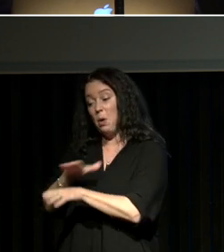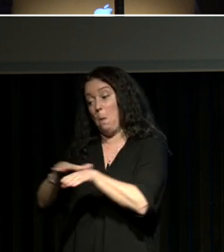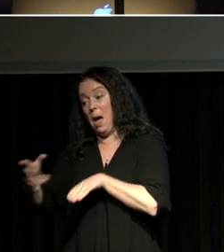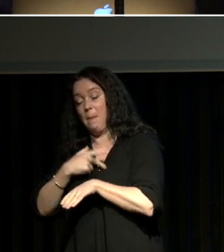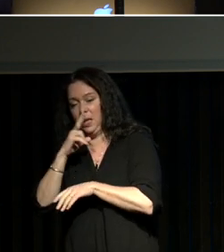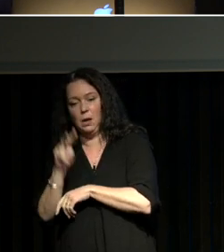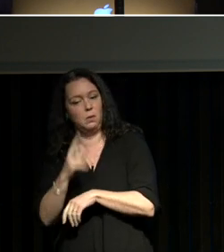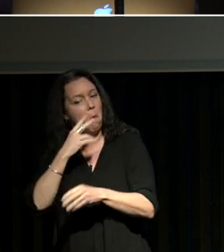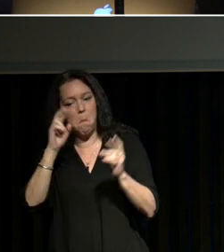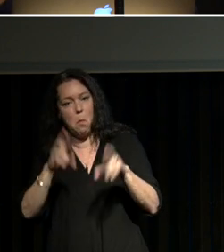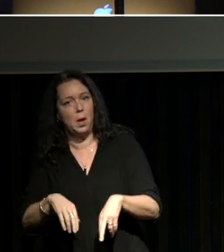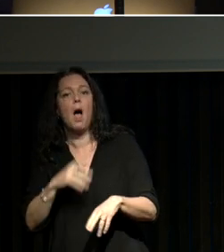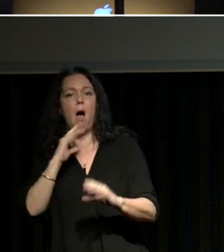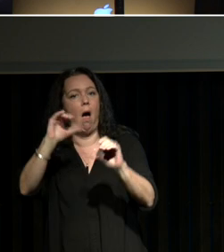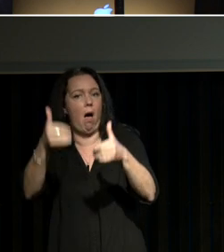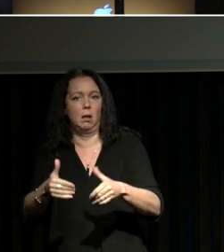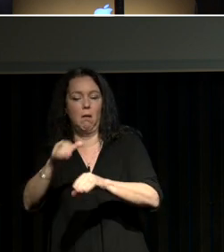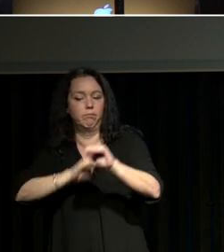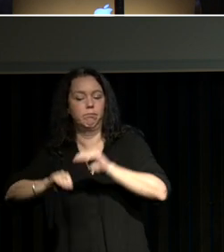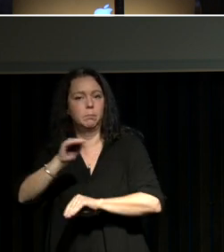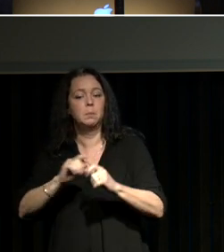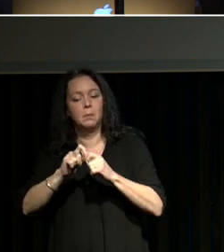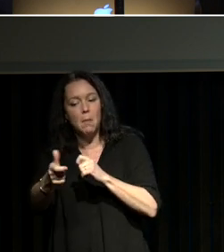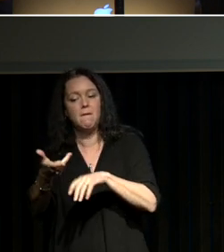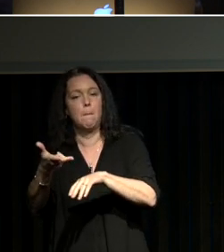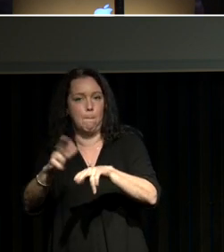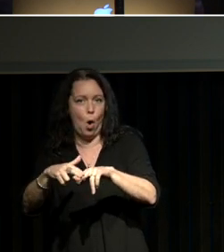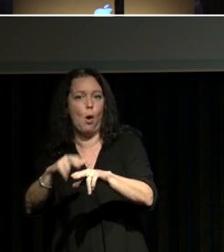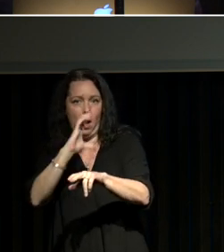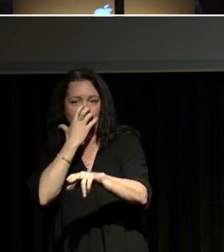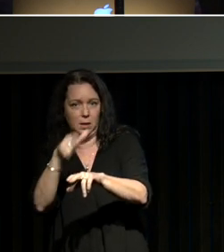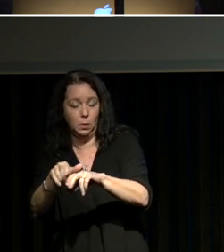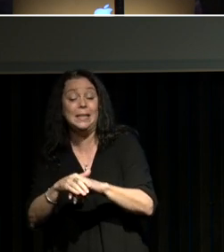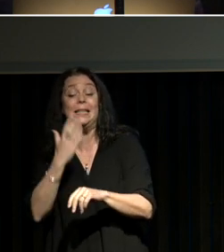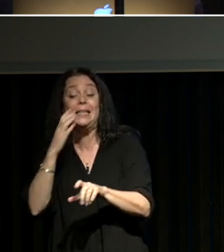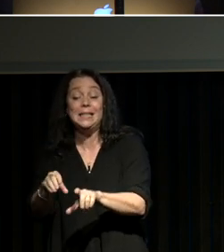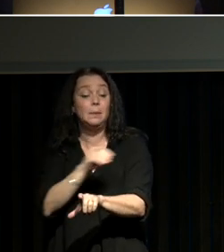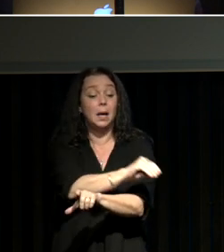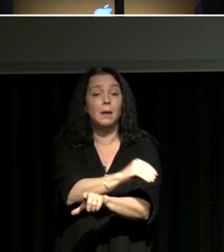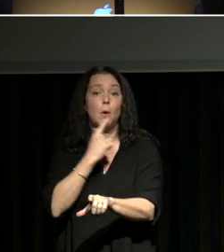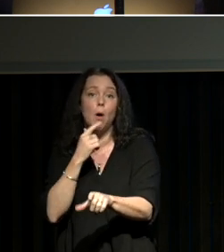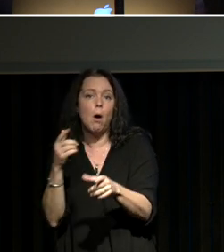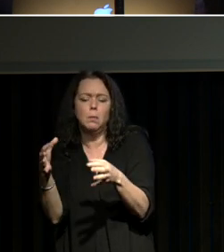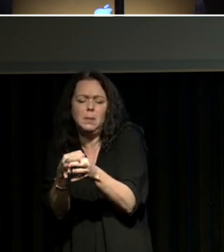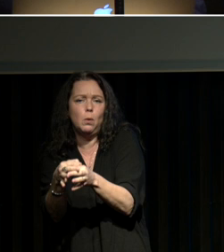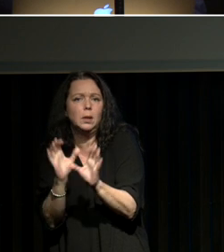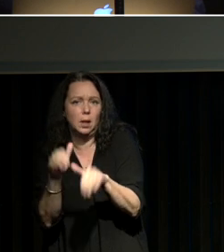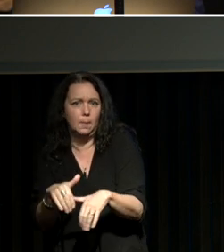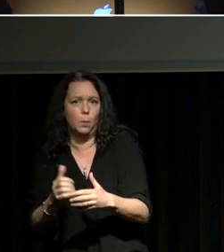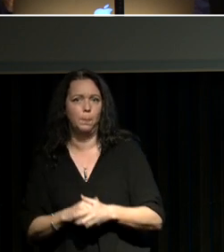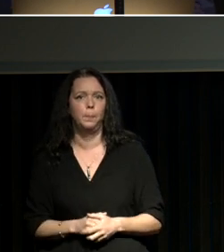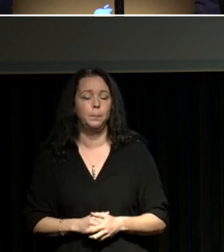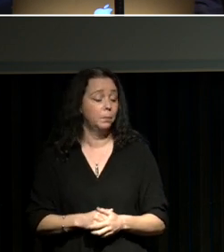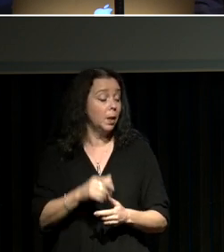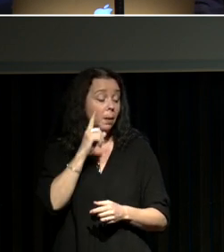on arrête les thérapeutiques et c'est comme ça que les patients décèdent en réanimation. Mais ceux qui pourront être prélevés, c'est quand même une très très petite minorité. Pourquoi est-ce